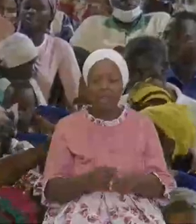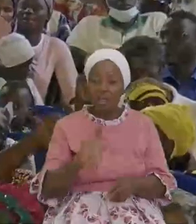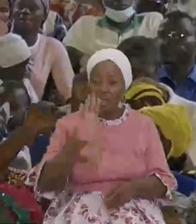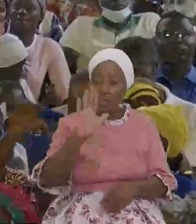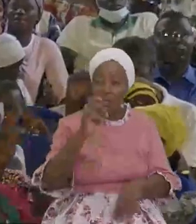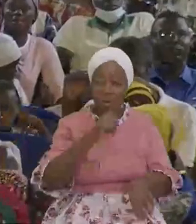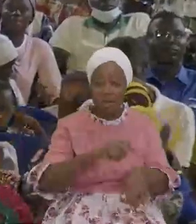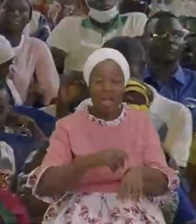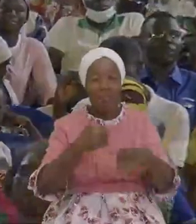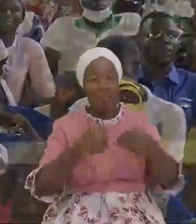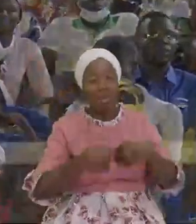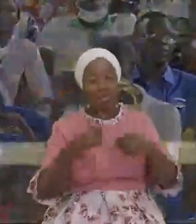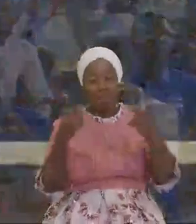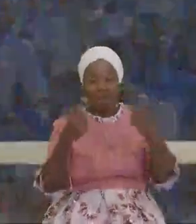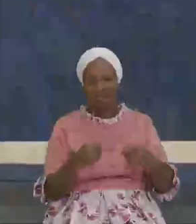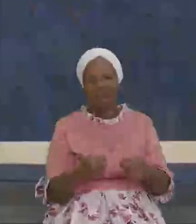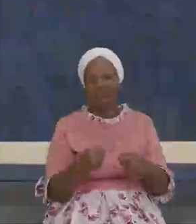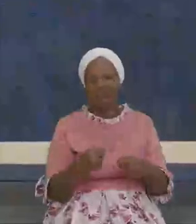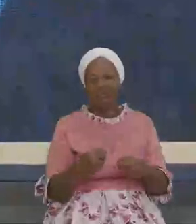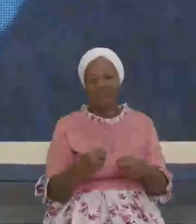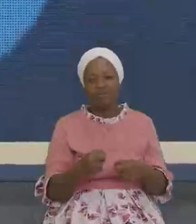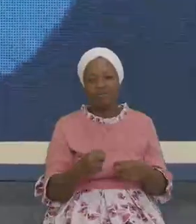Ton heure a sonné.